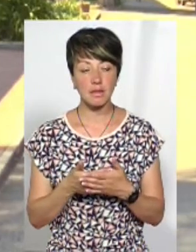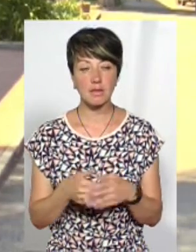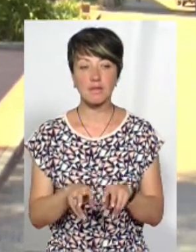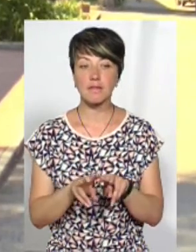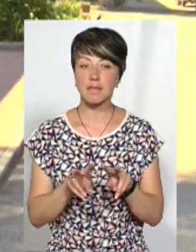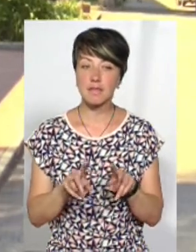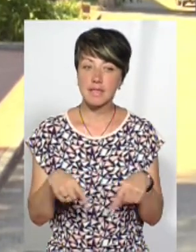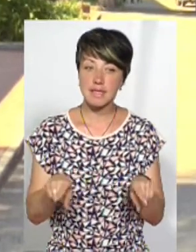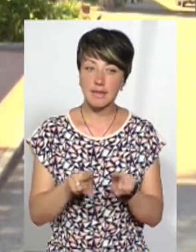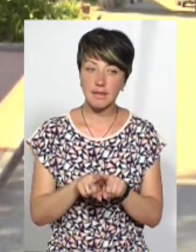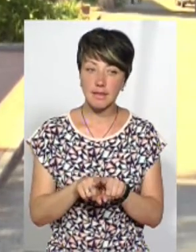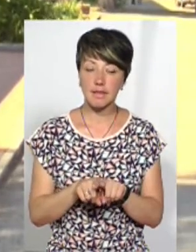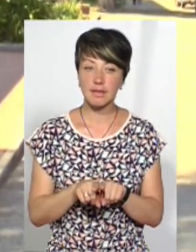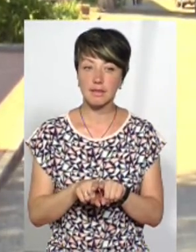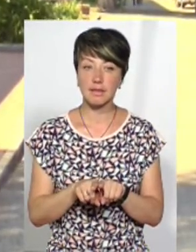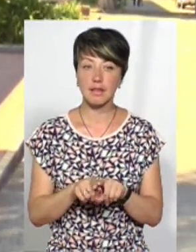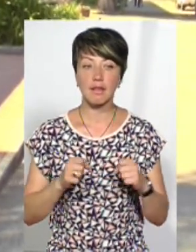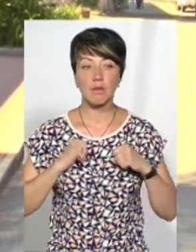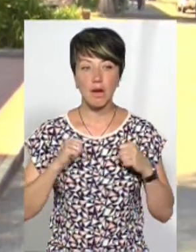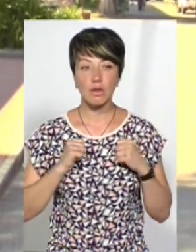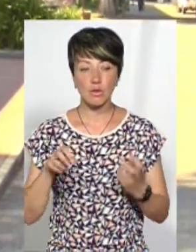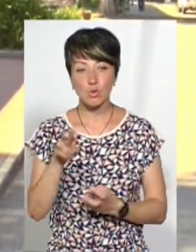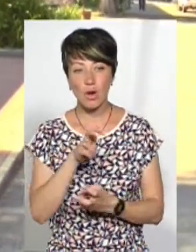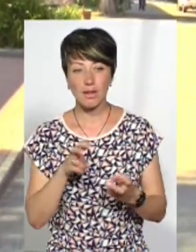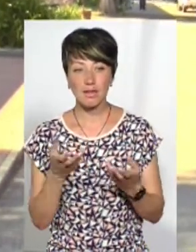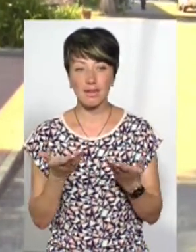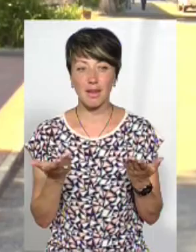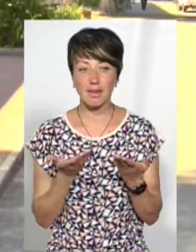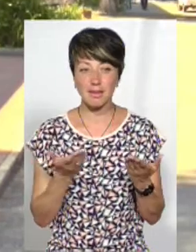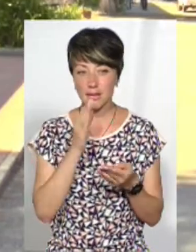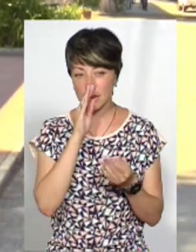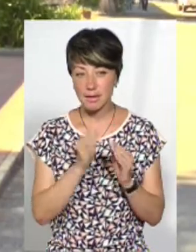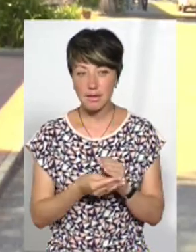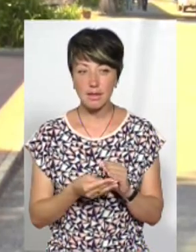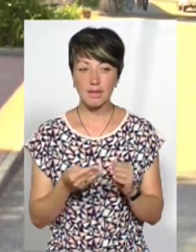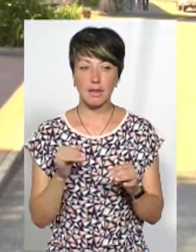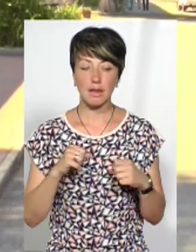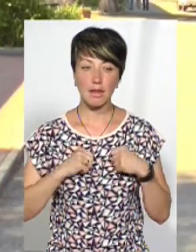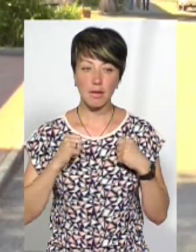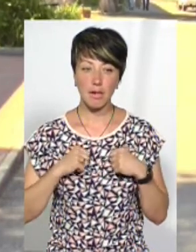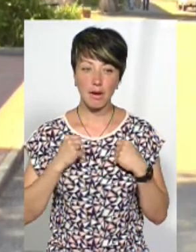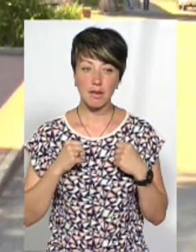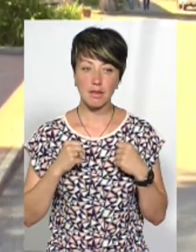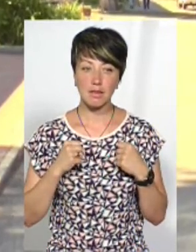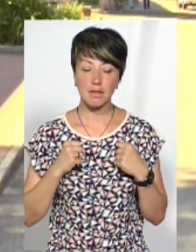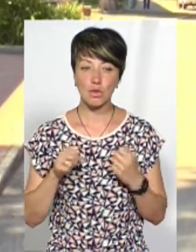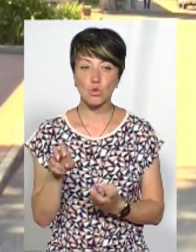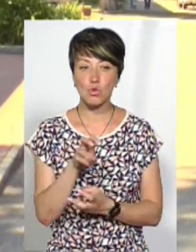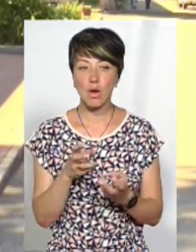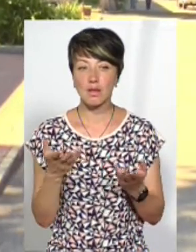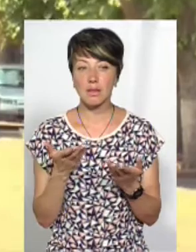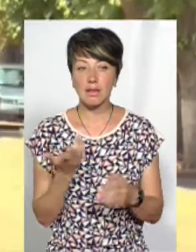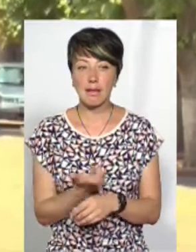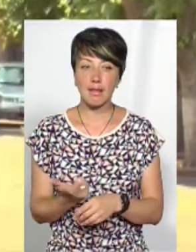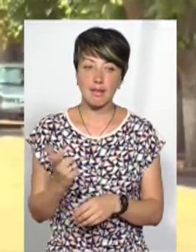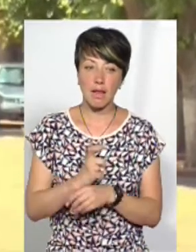Все-таки є, намагається шукати якісь підводні камені і намагається шукати якісь